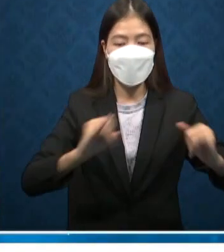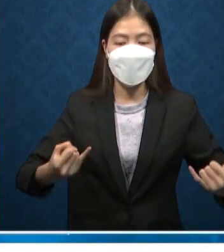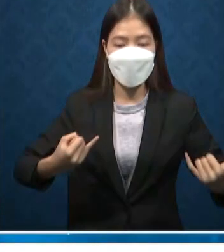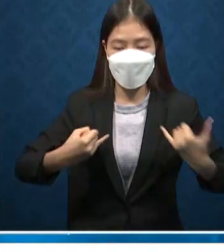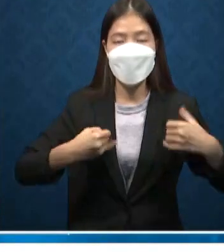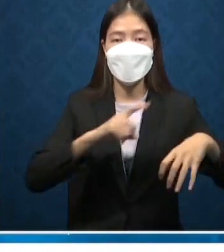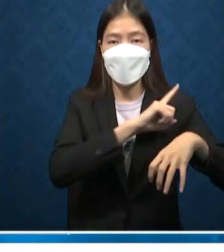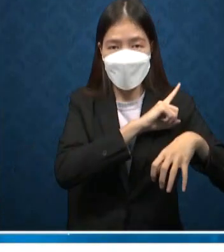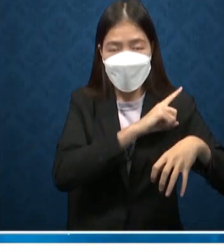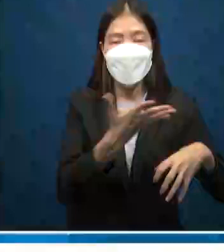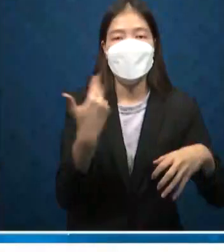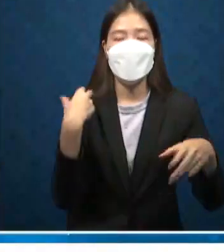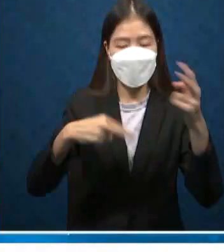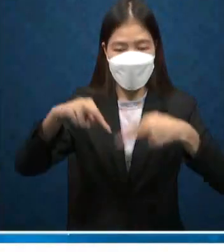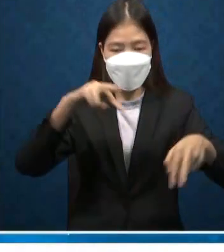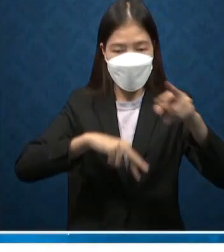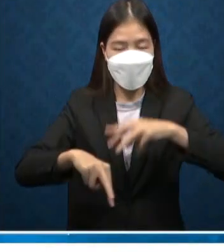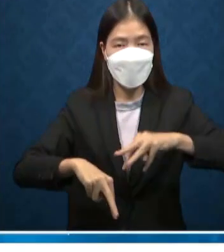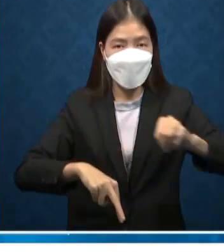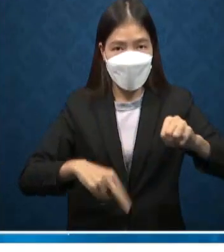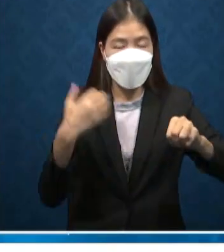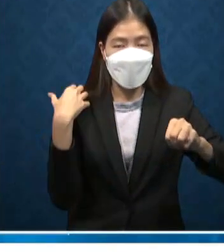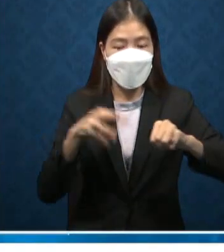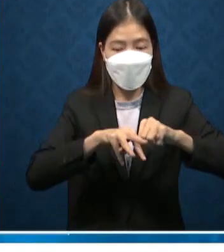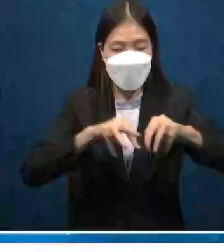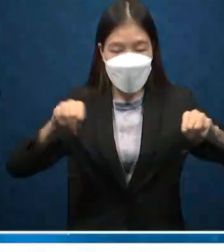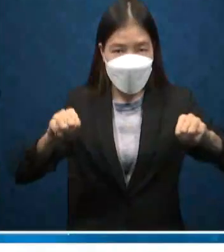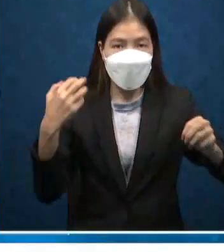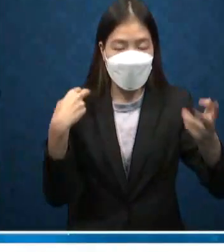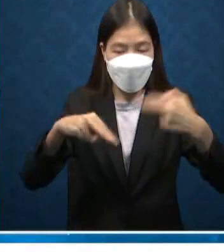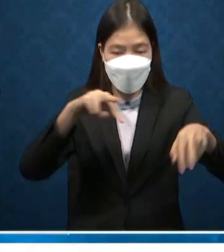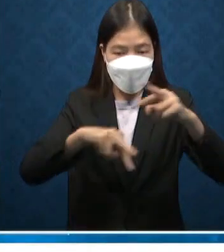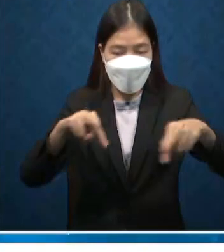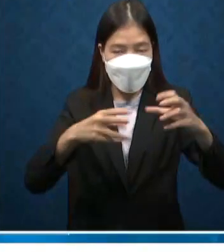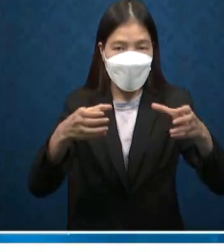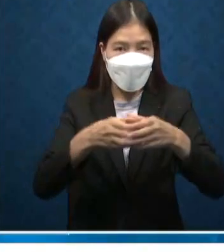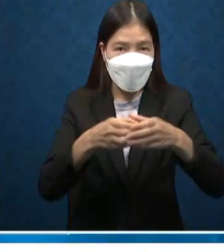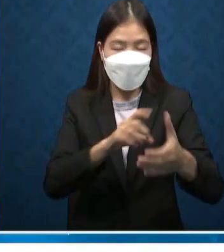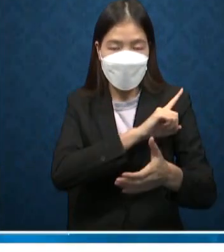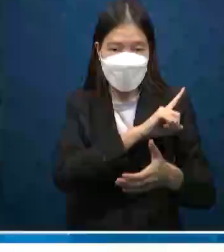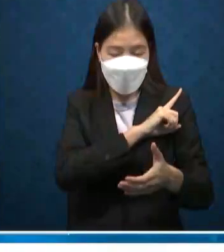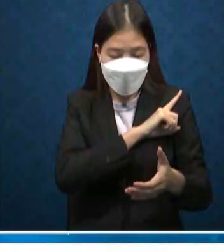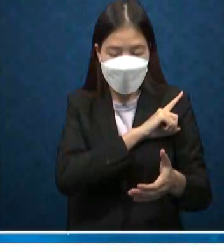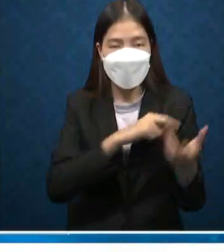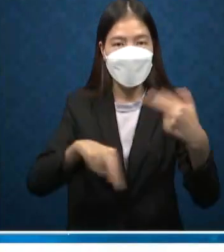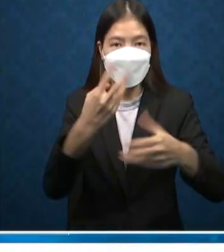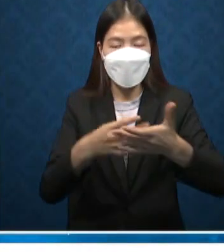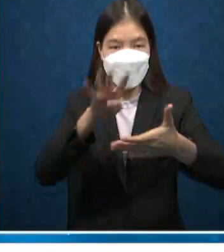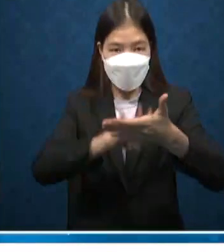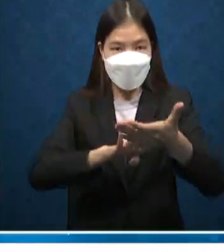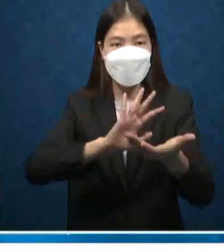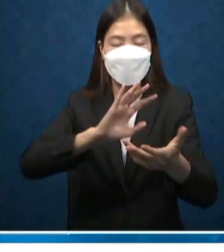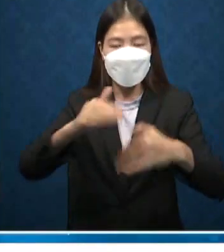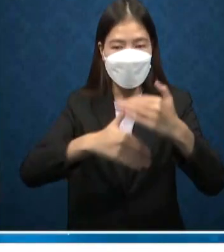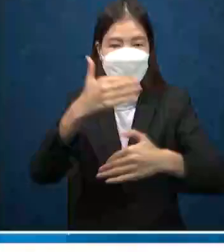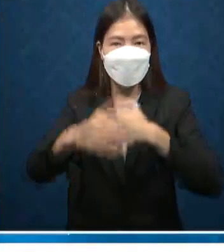ะต้องมีมาตรการในการตรวจสอบโดยให้หน่วยงานที่รับผิดชอบแผนบูรณาการมีการดำเนินการอย่างชัดเจ